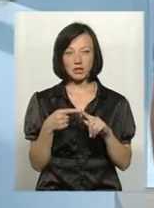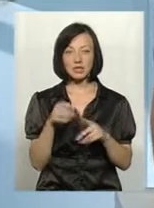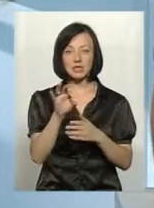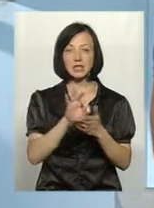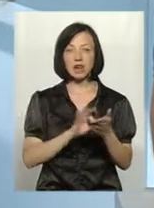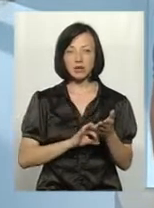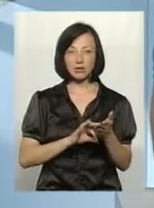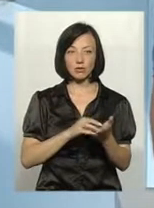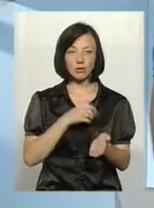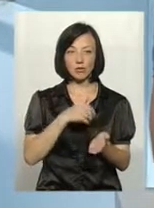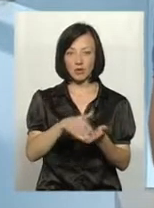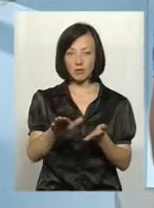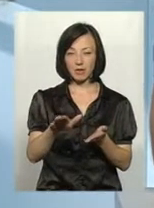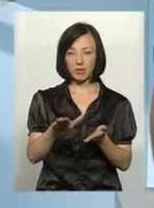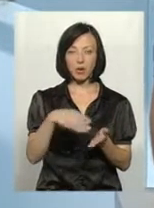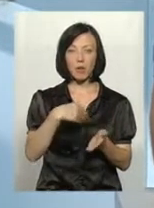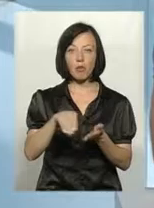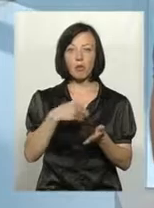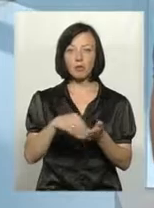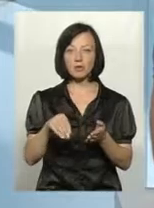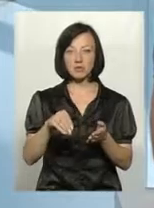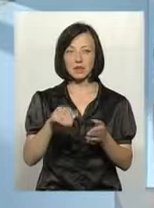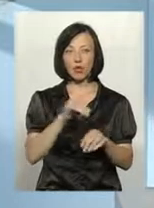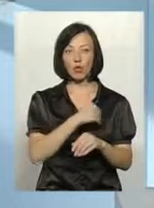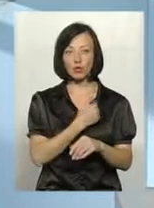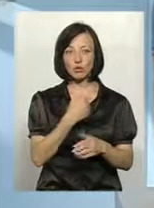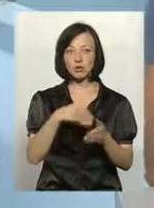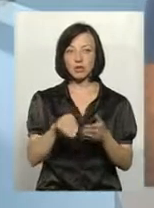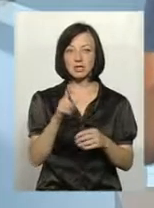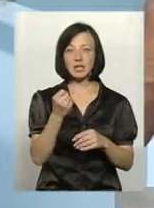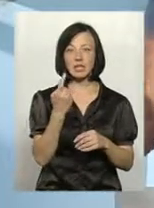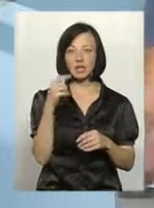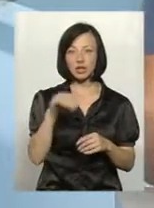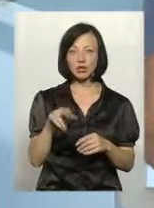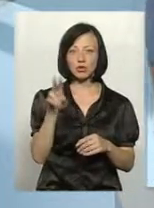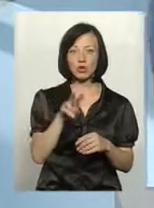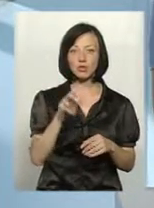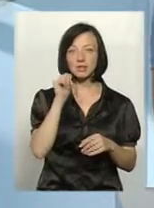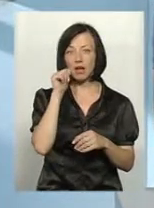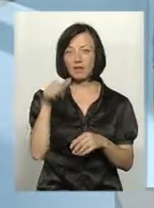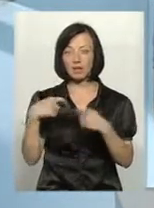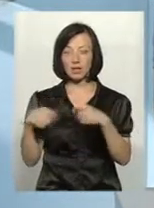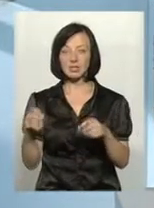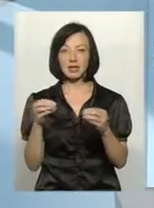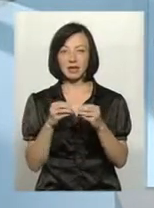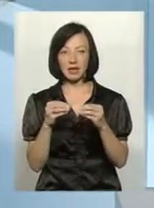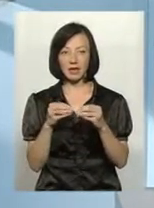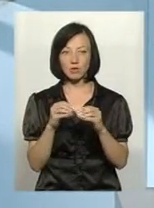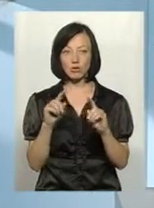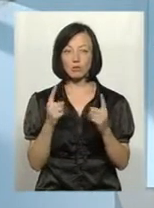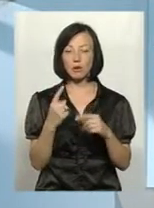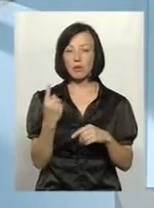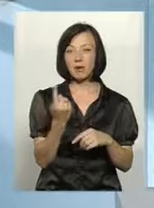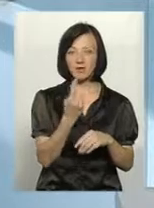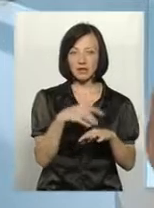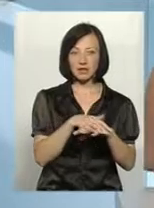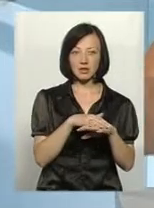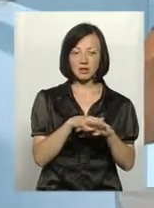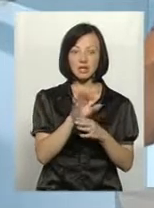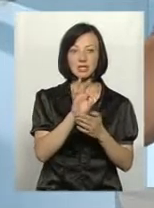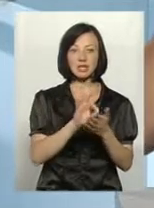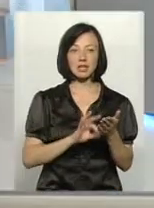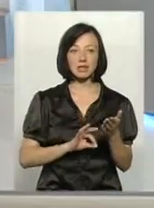ж відпадуть покупці, які хочуть купити за 1000 доларів, продати завтра за 10. Тому що первинний ринок, він